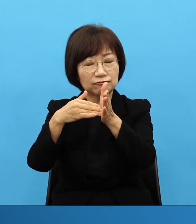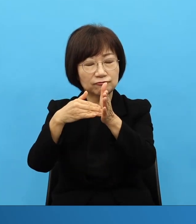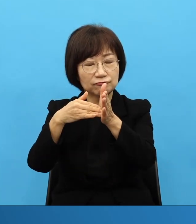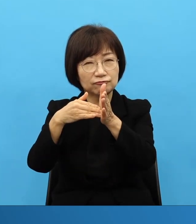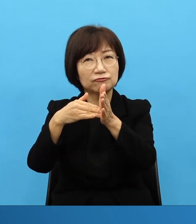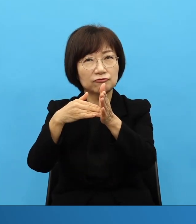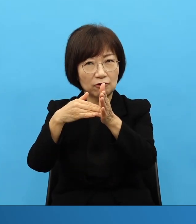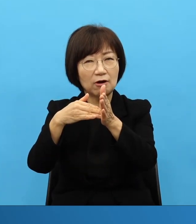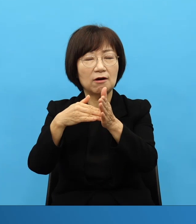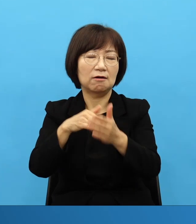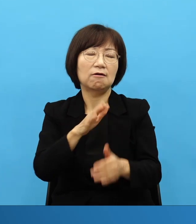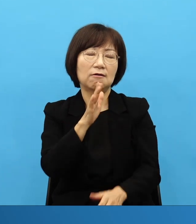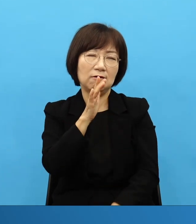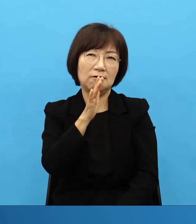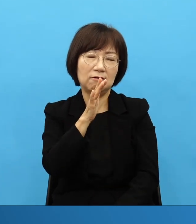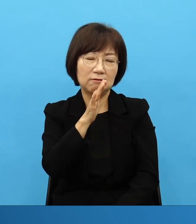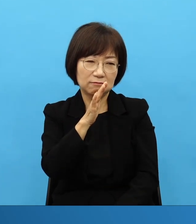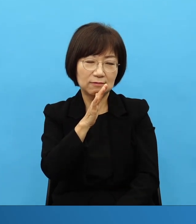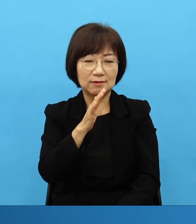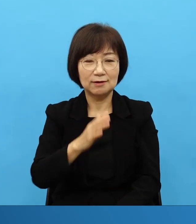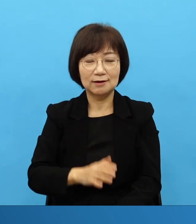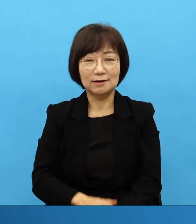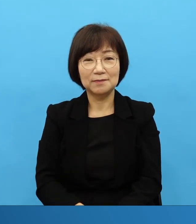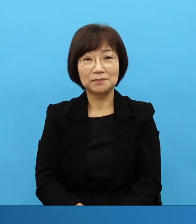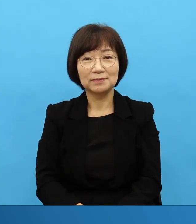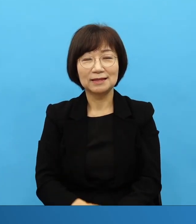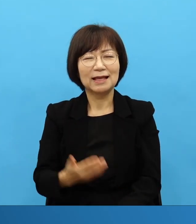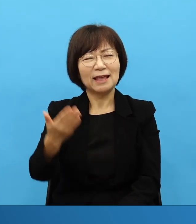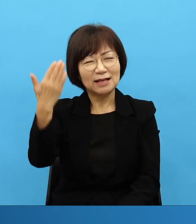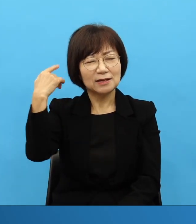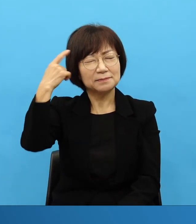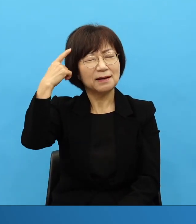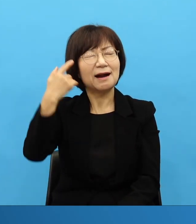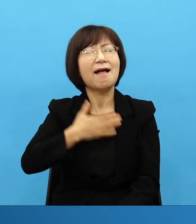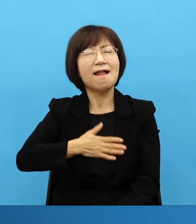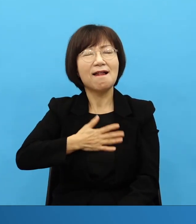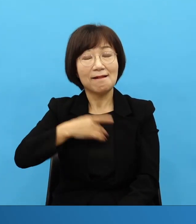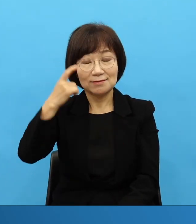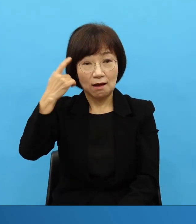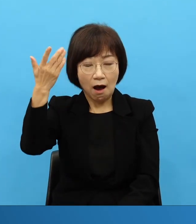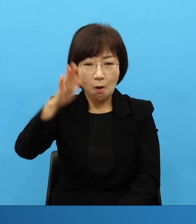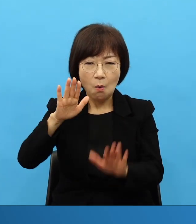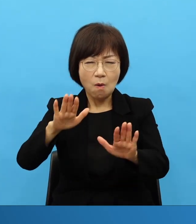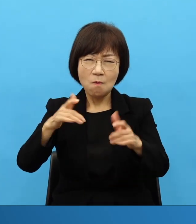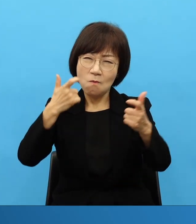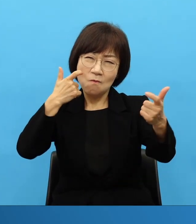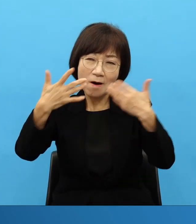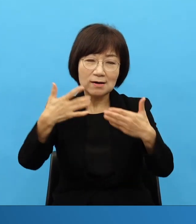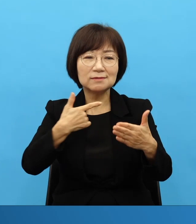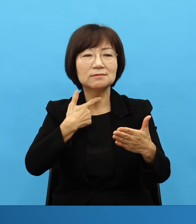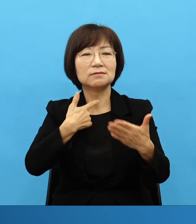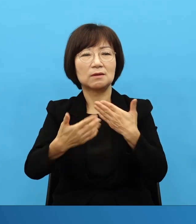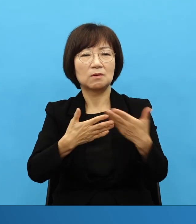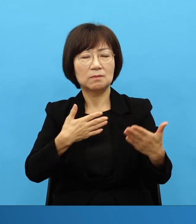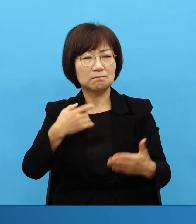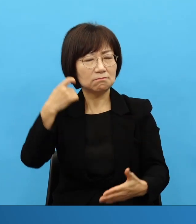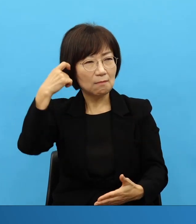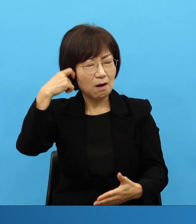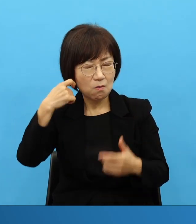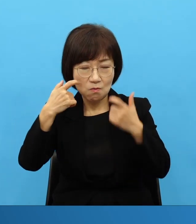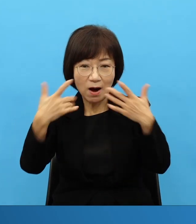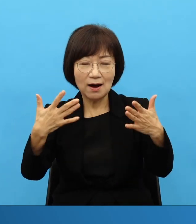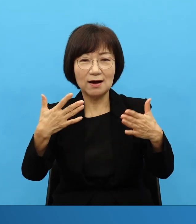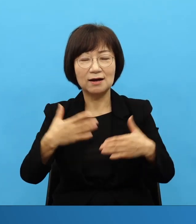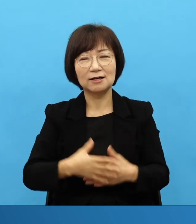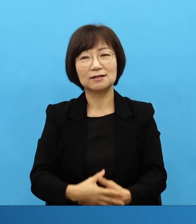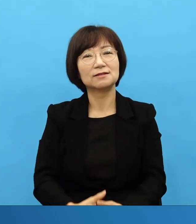내게 확신으로 오는 거예요. It's so obvious, and yet 저는 that 그냥 came to me as 머리로만 an 있겠지 assurance. 확신으로 오는 거예요. Before, it was just in my head, I'm sure there's someone like that, but in my heart,